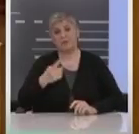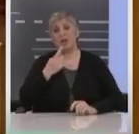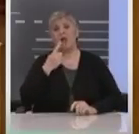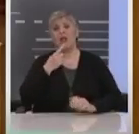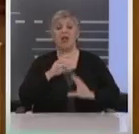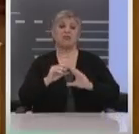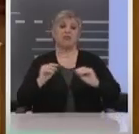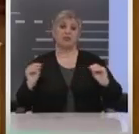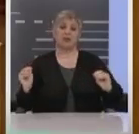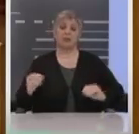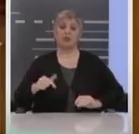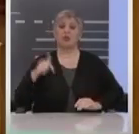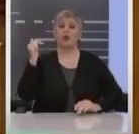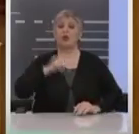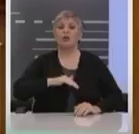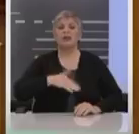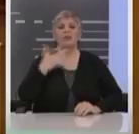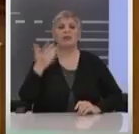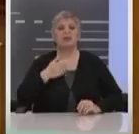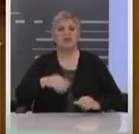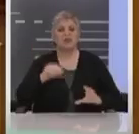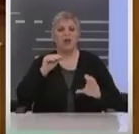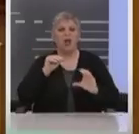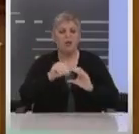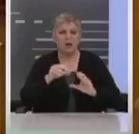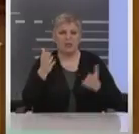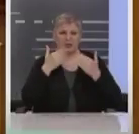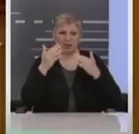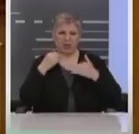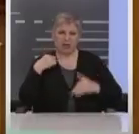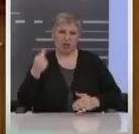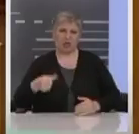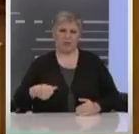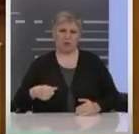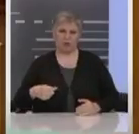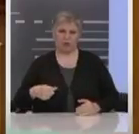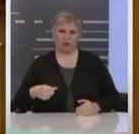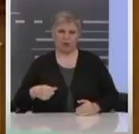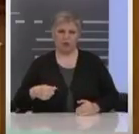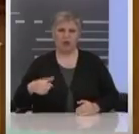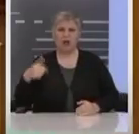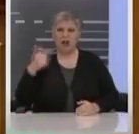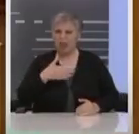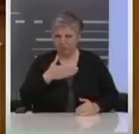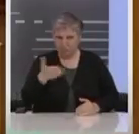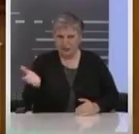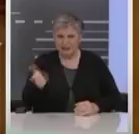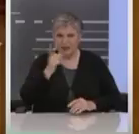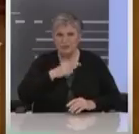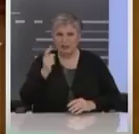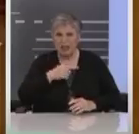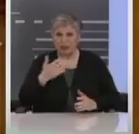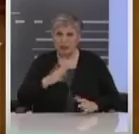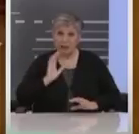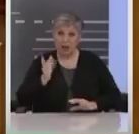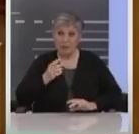μη εκτέλεση του προγράμματος δημοσίων επενδύσεων. Αλλά εδώ φαίνεται ότι εκτός από ψεύτες είστε και άσχετοι, αν το λέτε